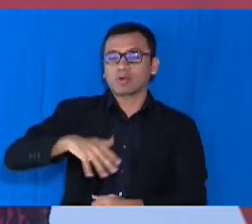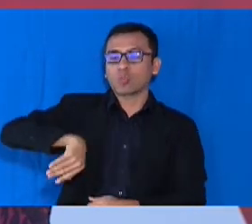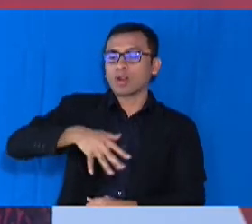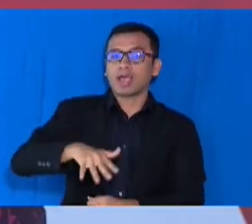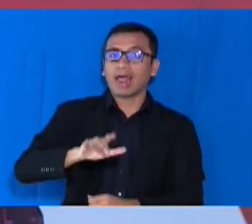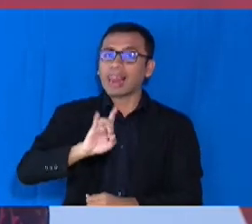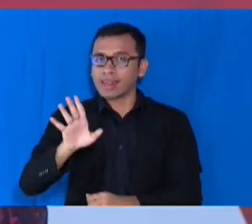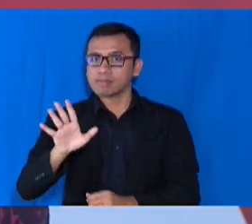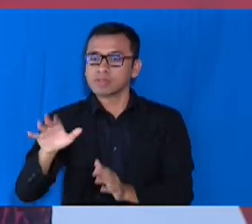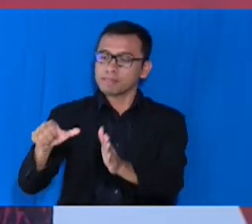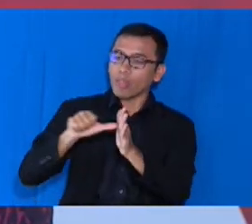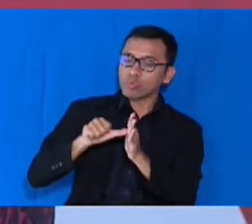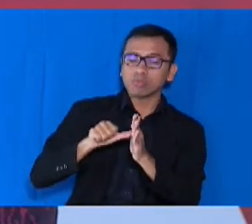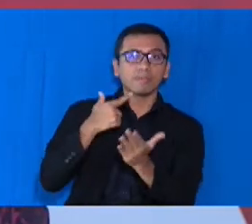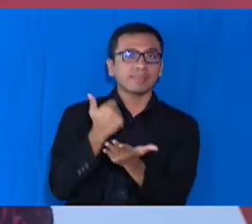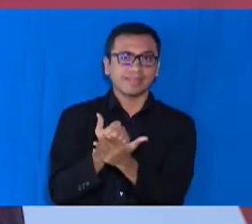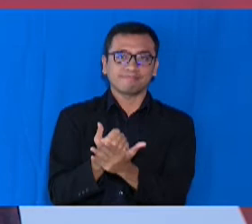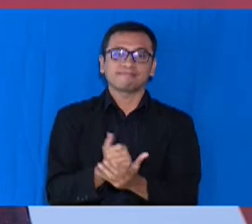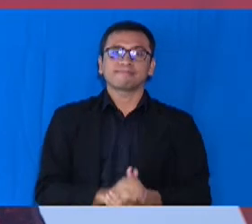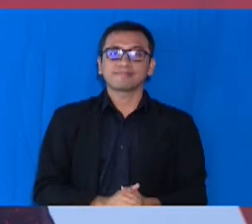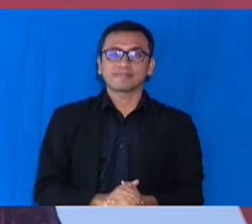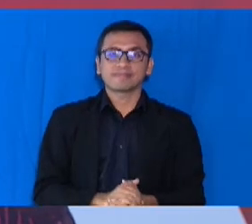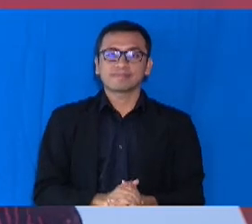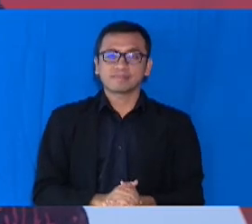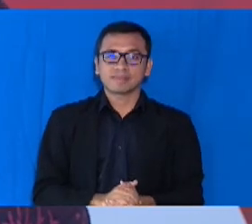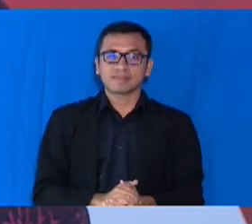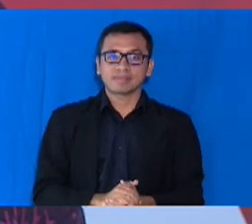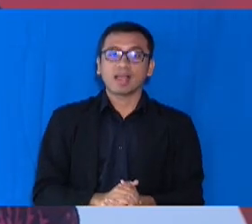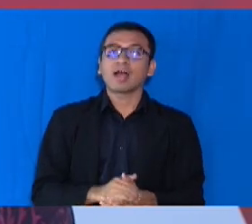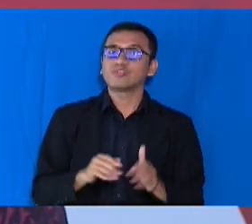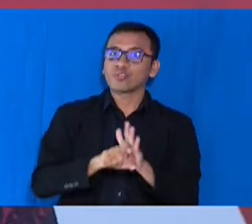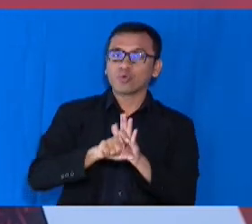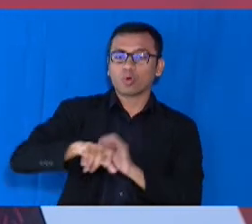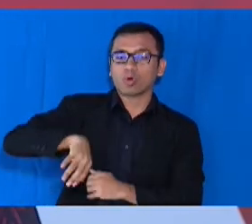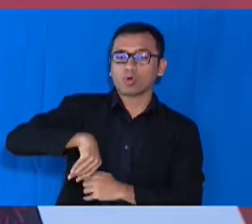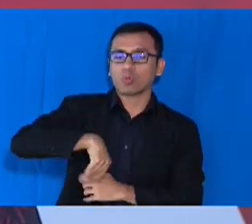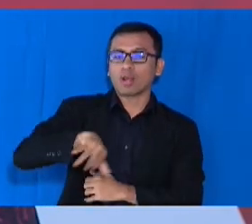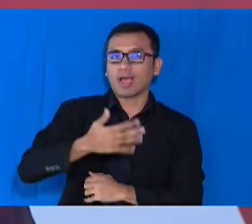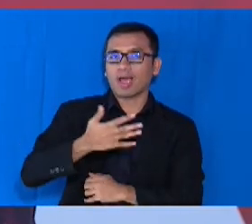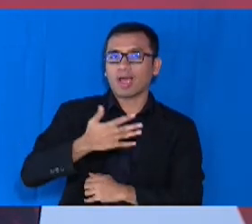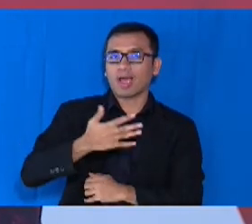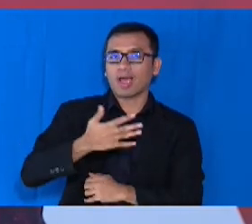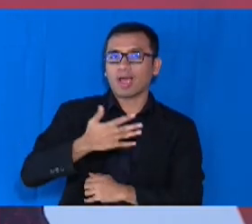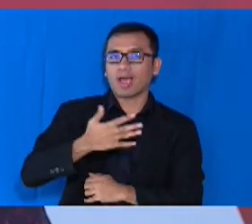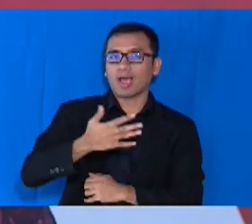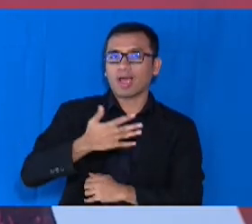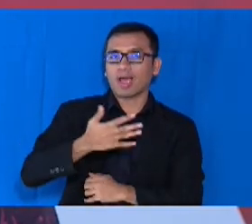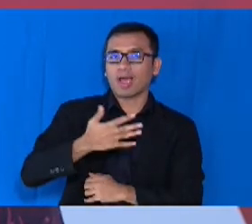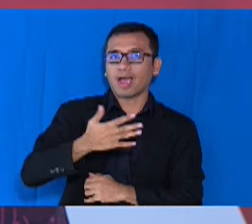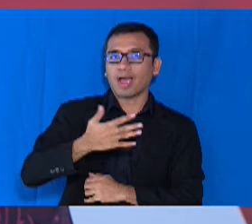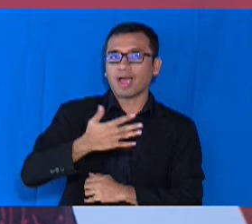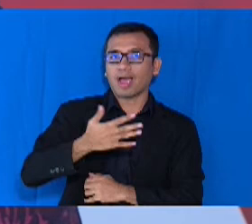yang tidak seperti keluarga lainnya, yang punya persoalan dari